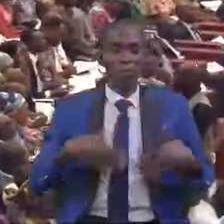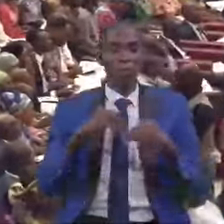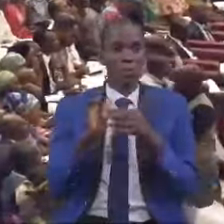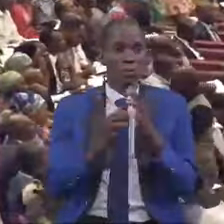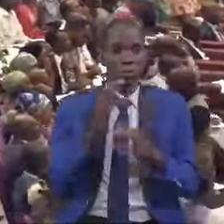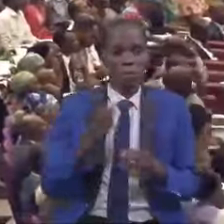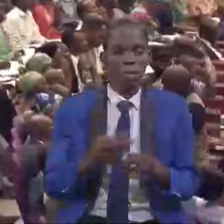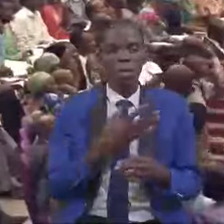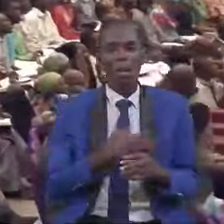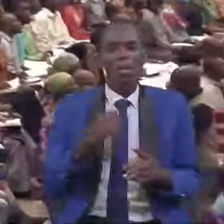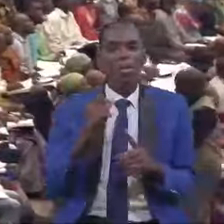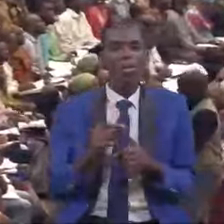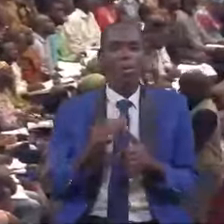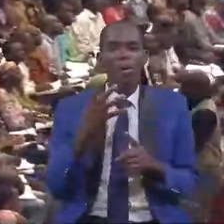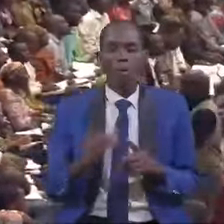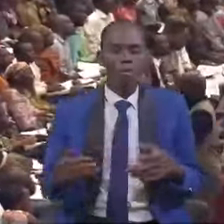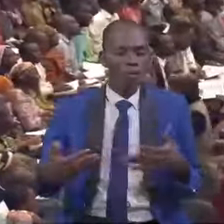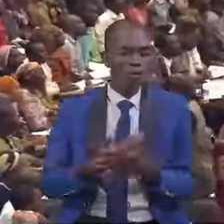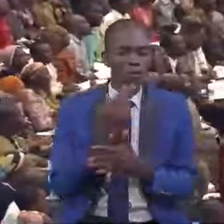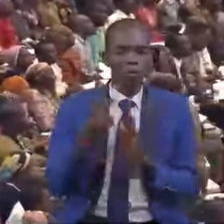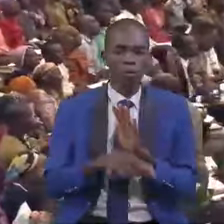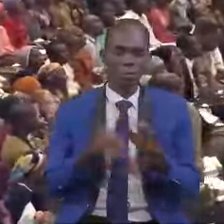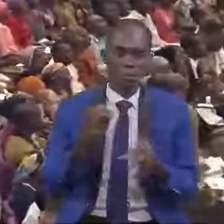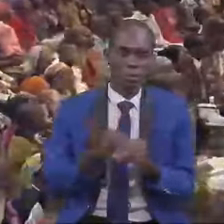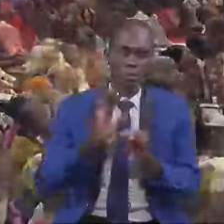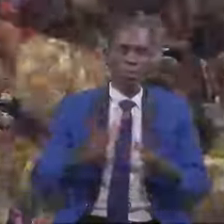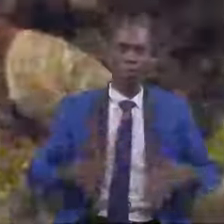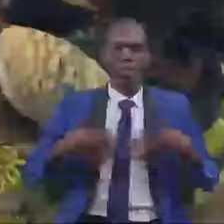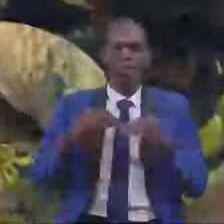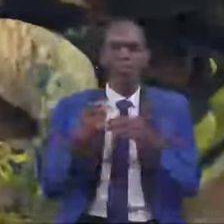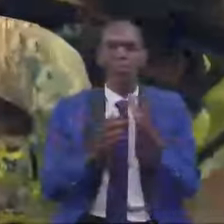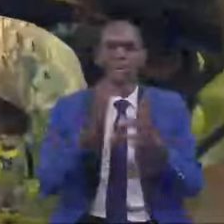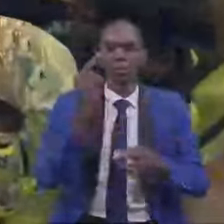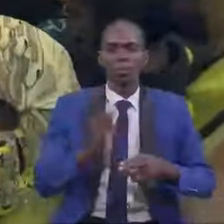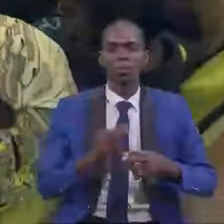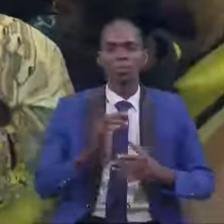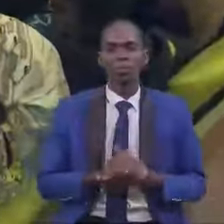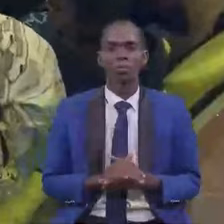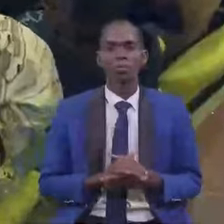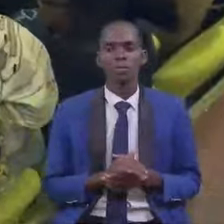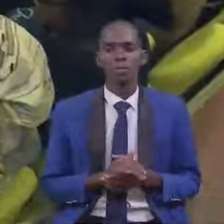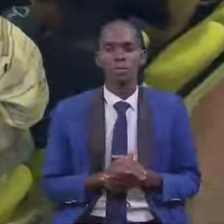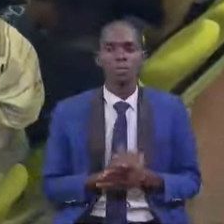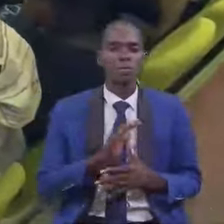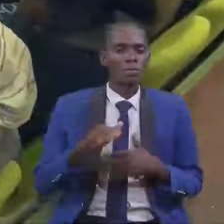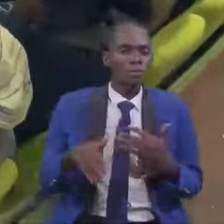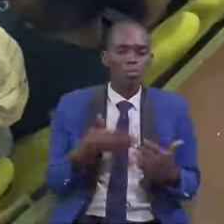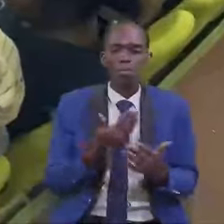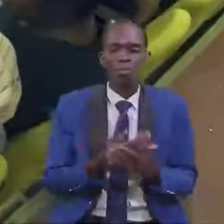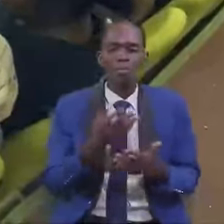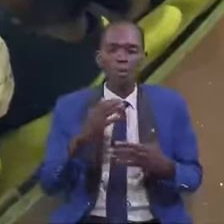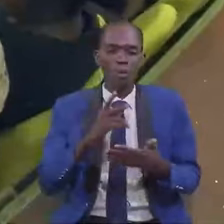de renouvellement à votre vie. Au nom de Jésus-Christ. Ces nerfs